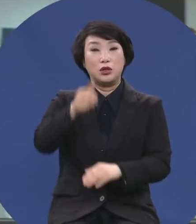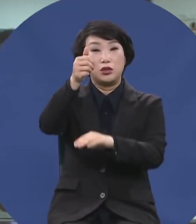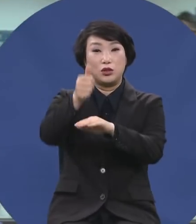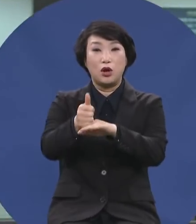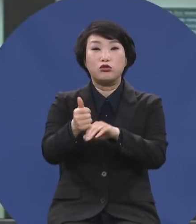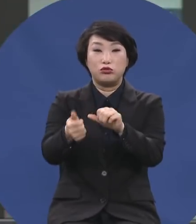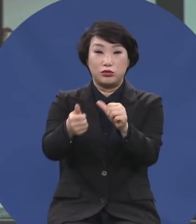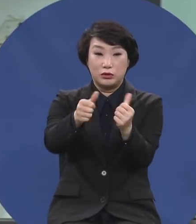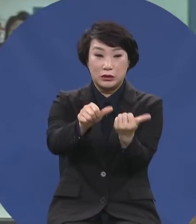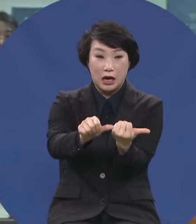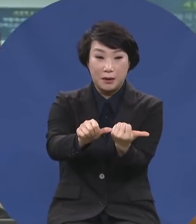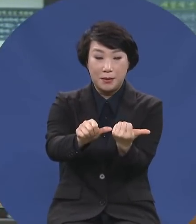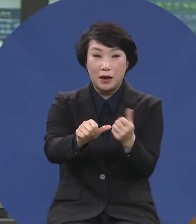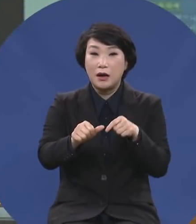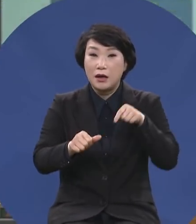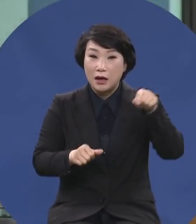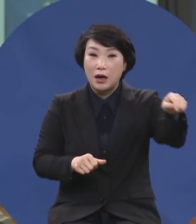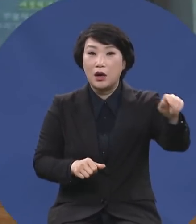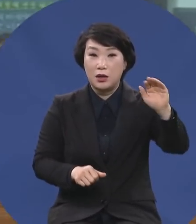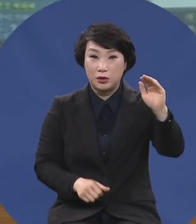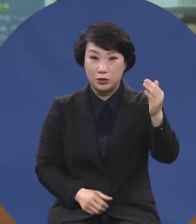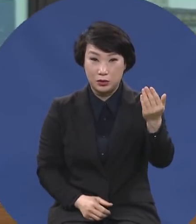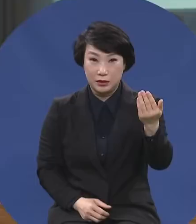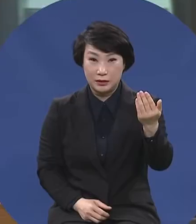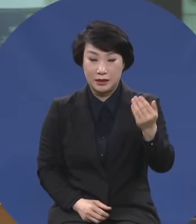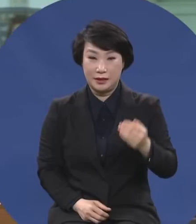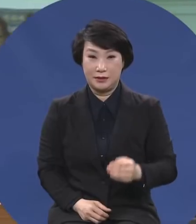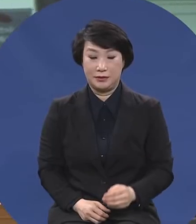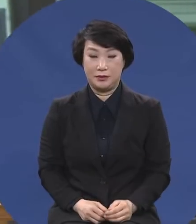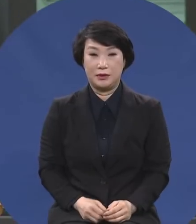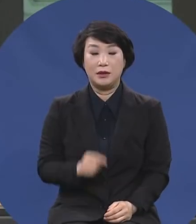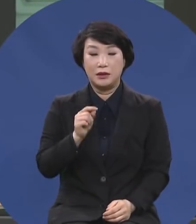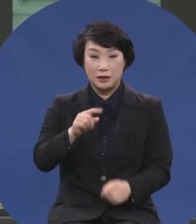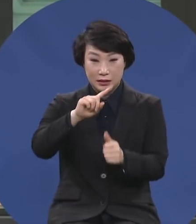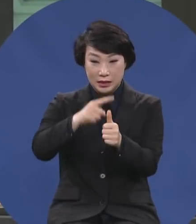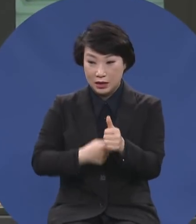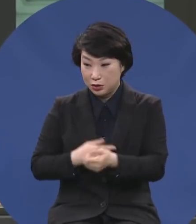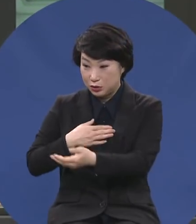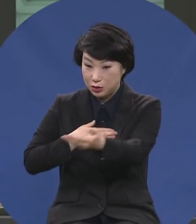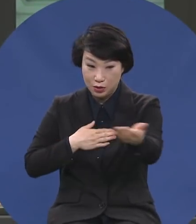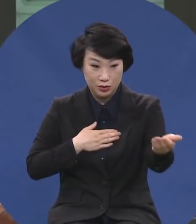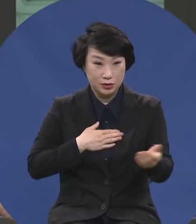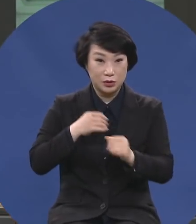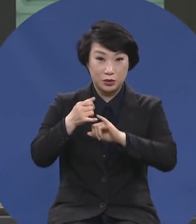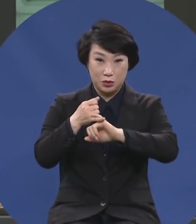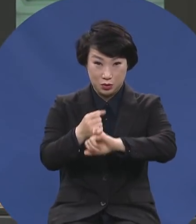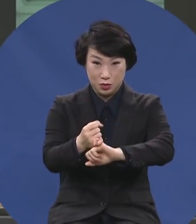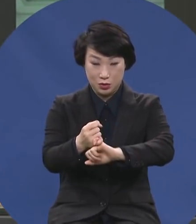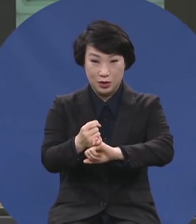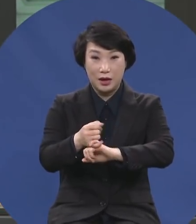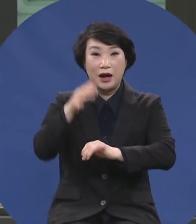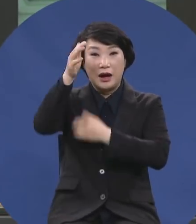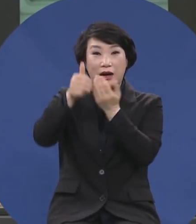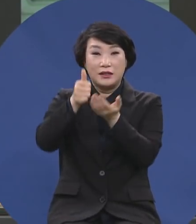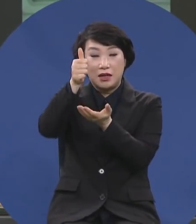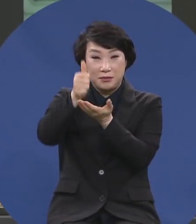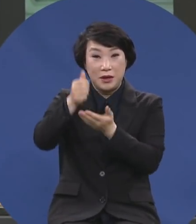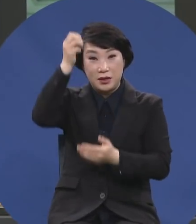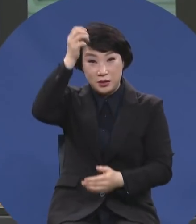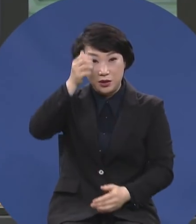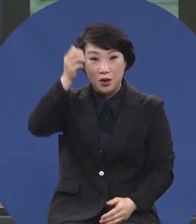결국은 사망을 초래하고야 만다. 그러므로 반드시 하나님의